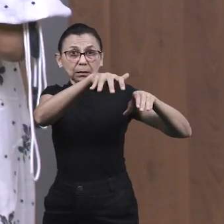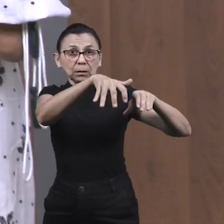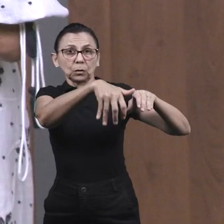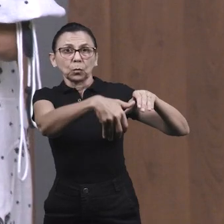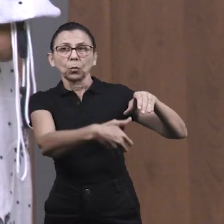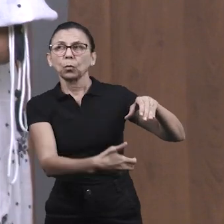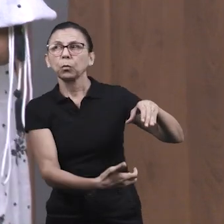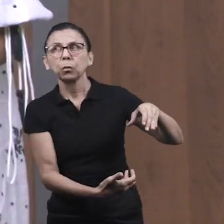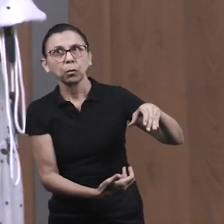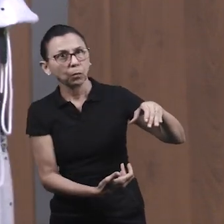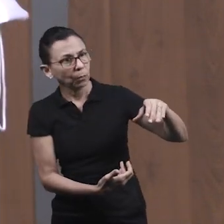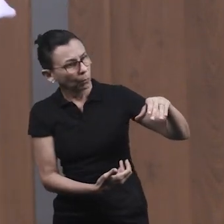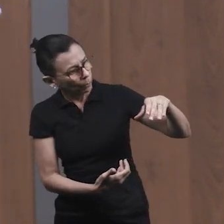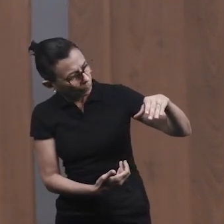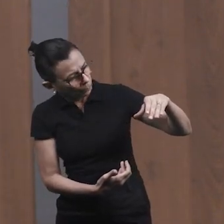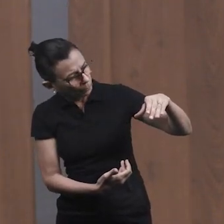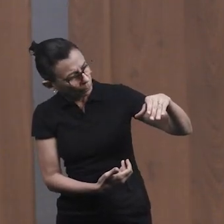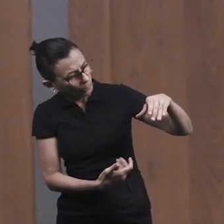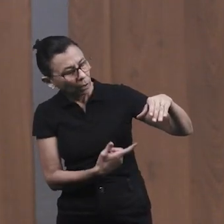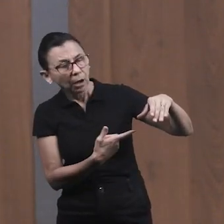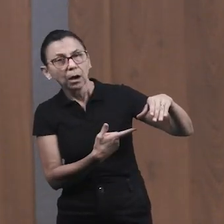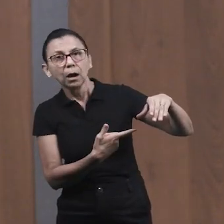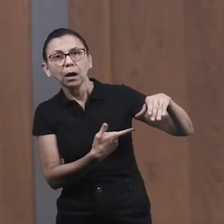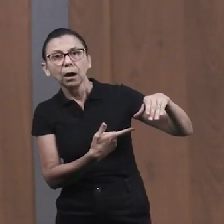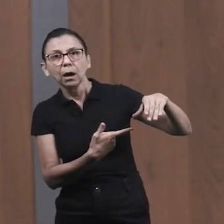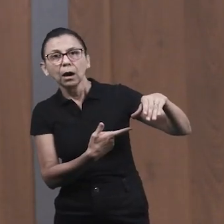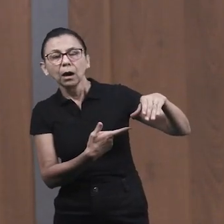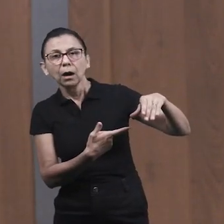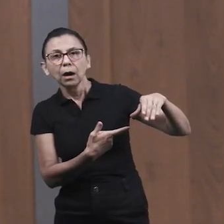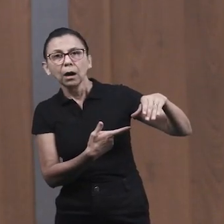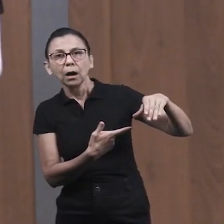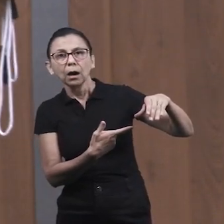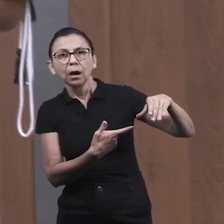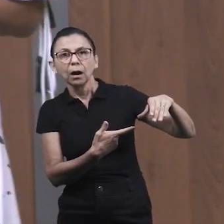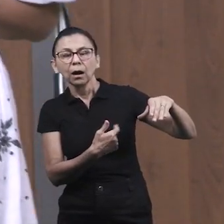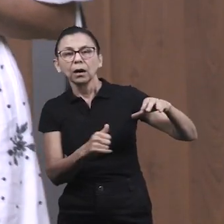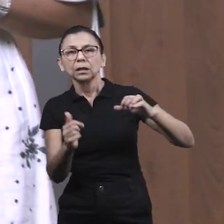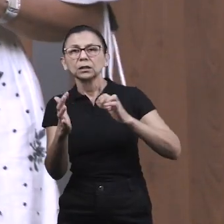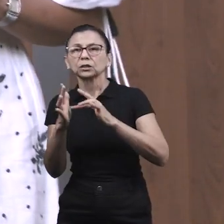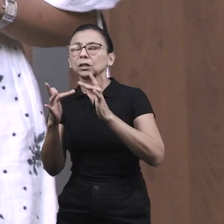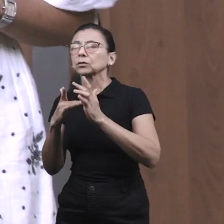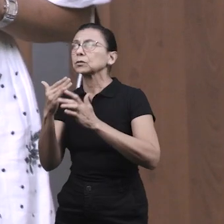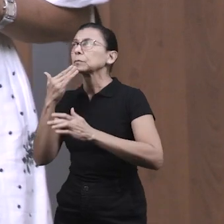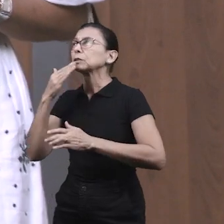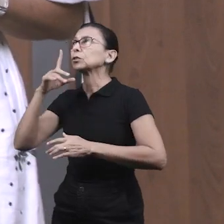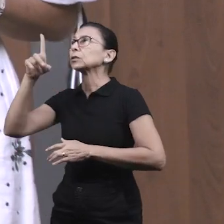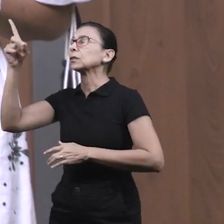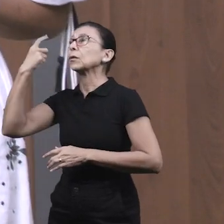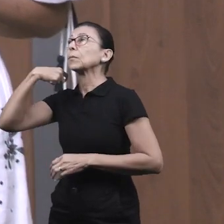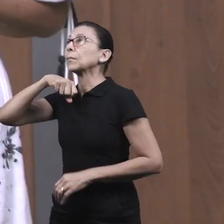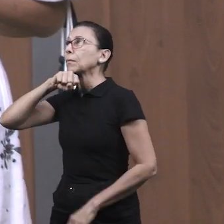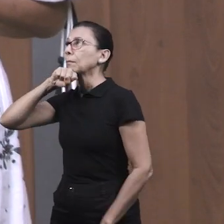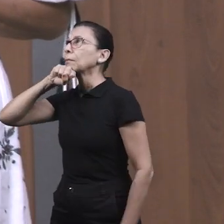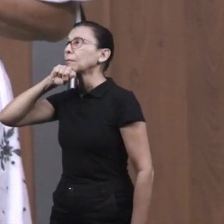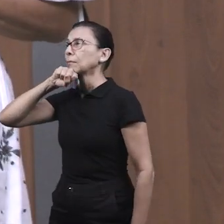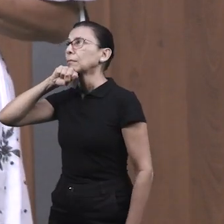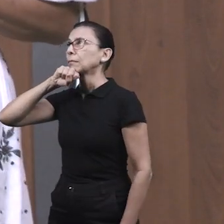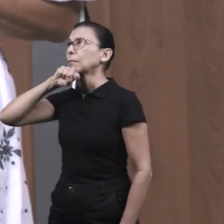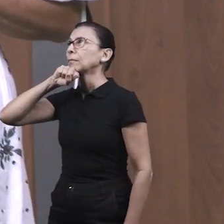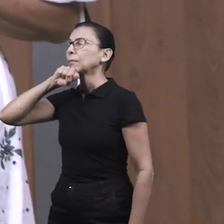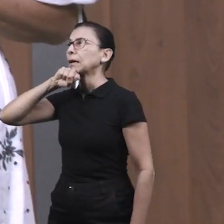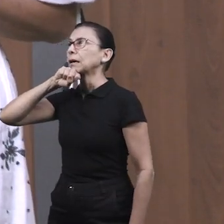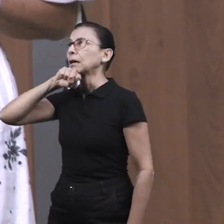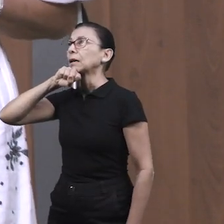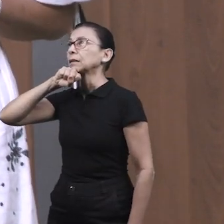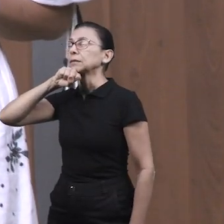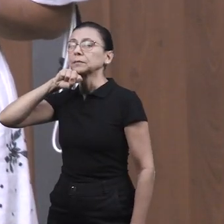on a déplacé la pierre. Et Jésus a prié au Seigneur Dieu et a dit, Père. Le Seigneur prie